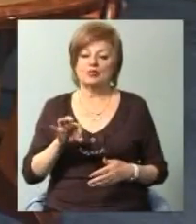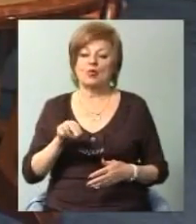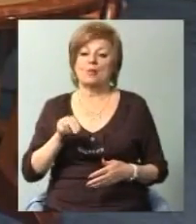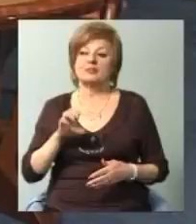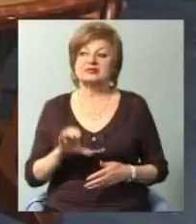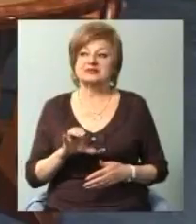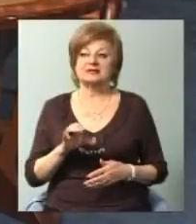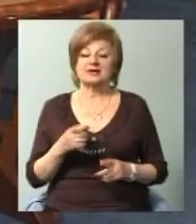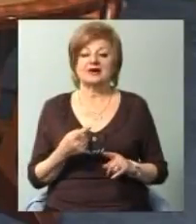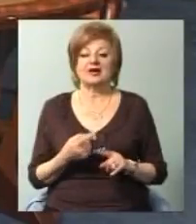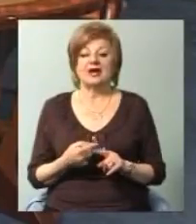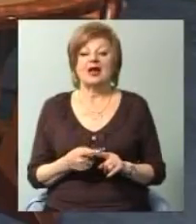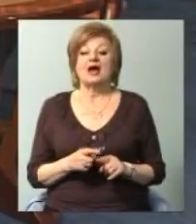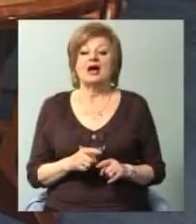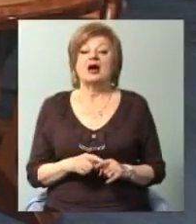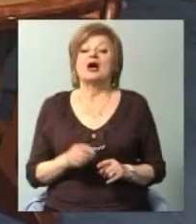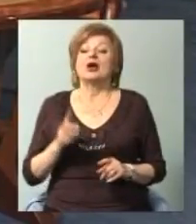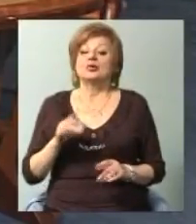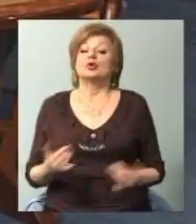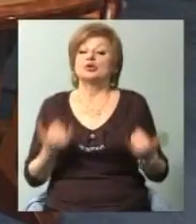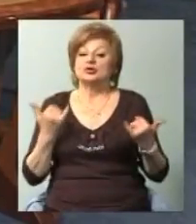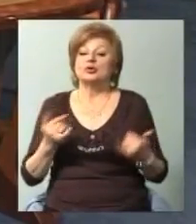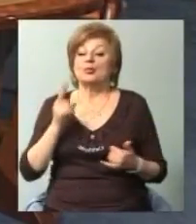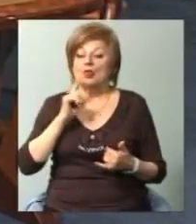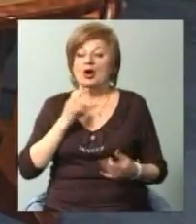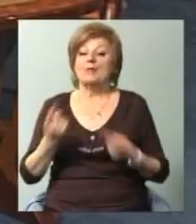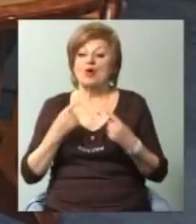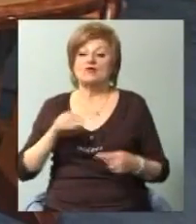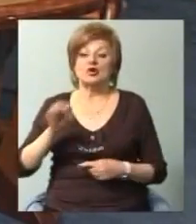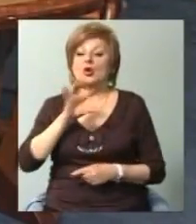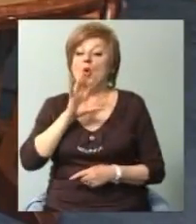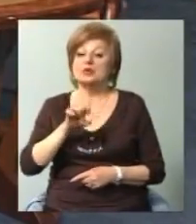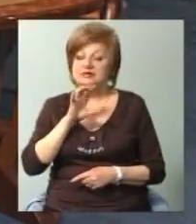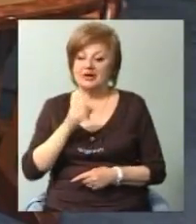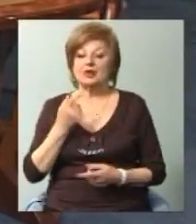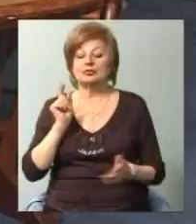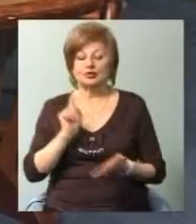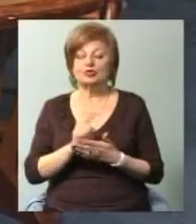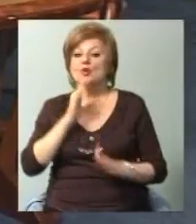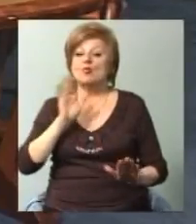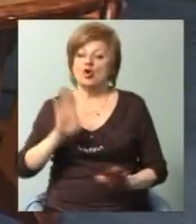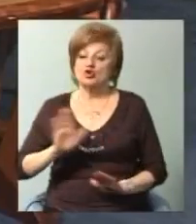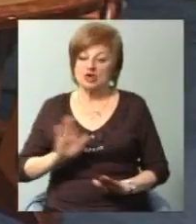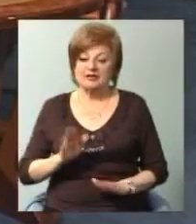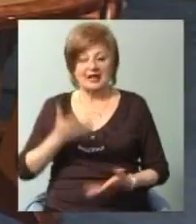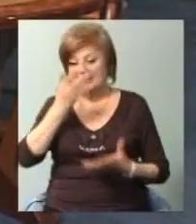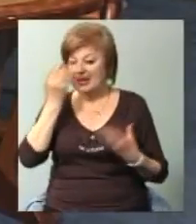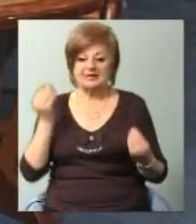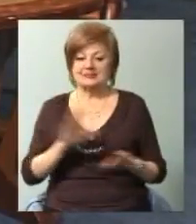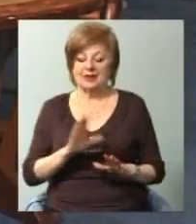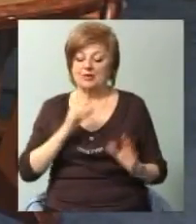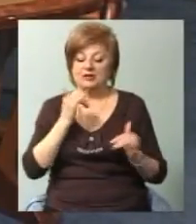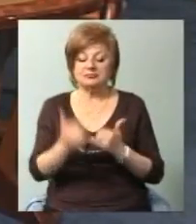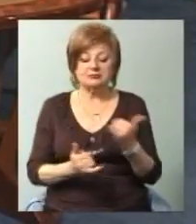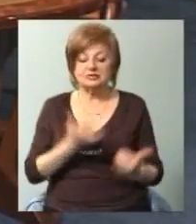маленьку, таку маленького песика. Ну, а на сьогодні ми поговорили про собачок і мусимо з вами прощатися, любі глядачі. Не забувайте піклуватися